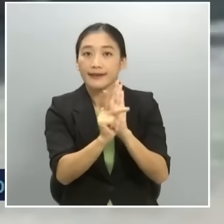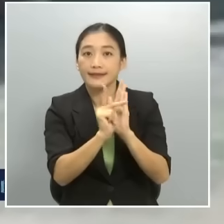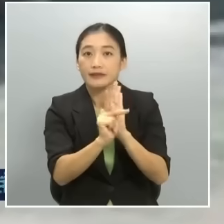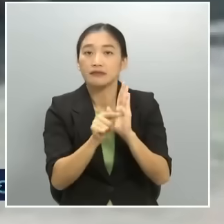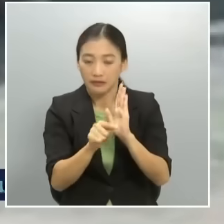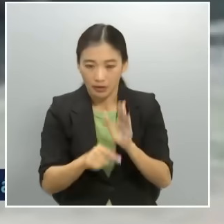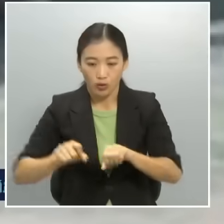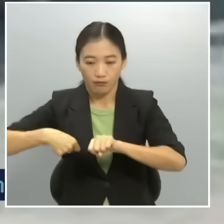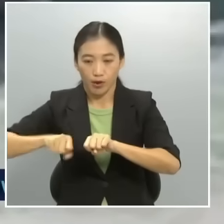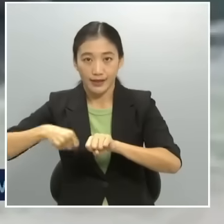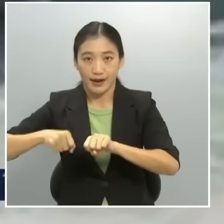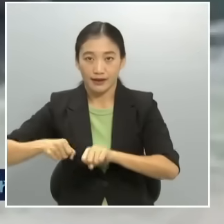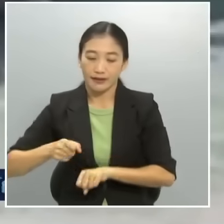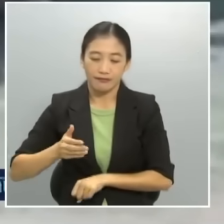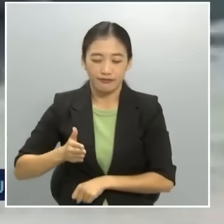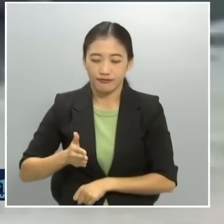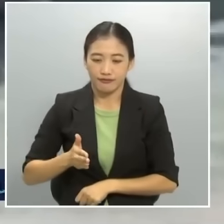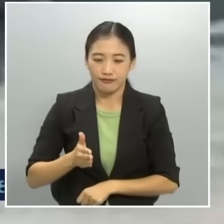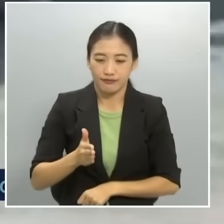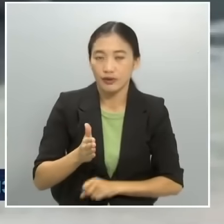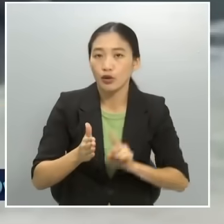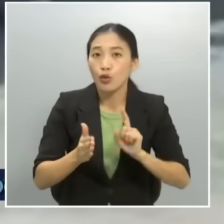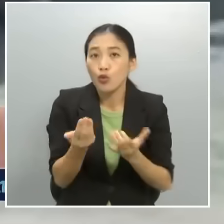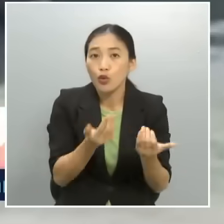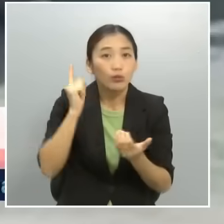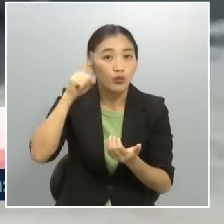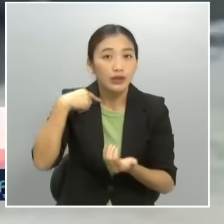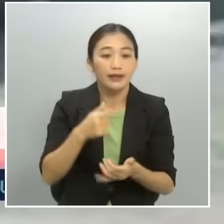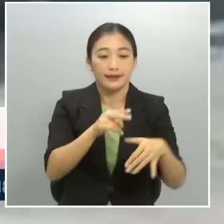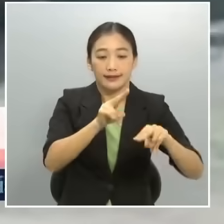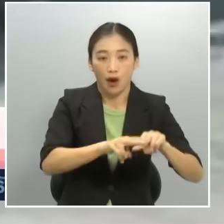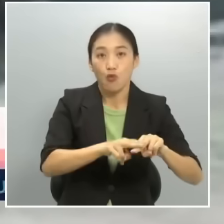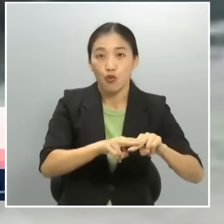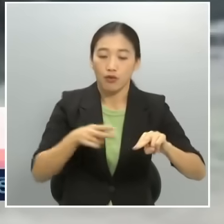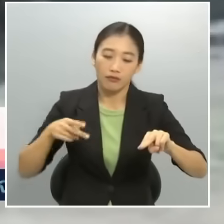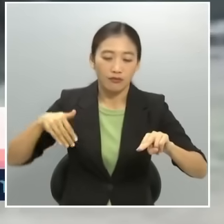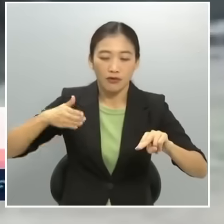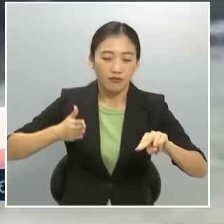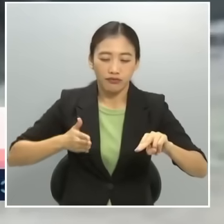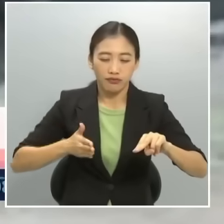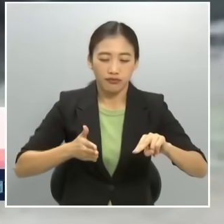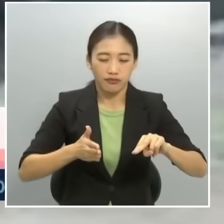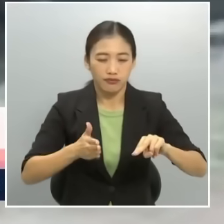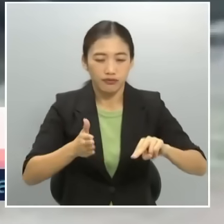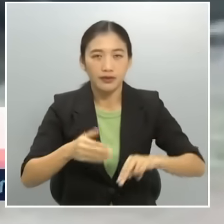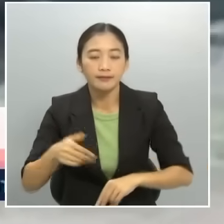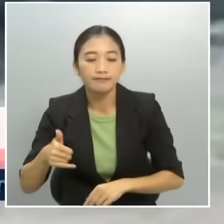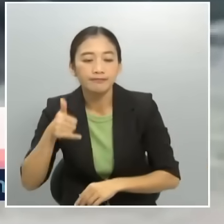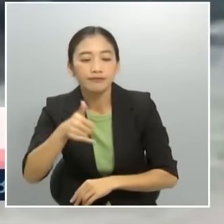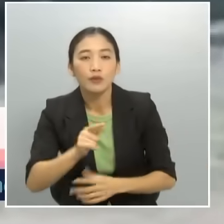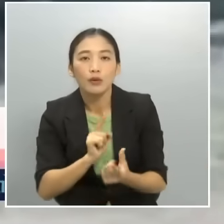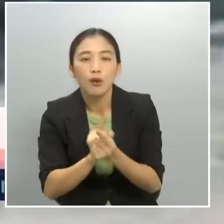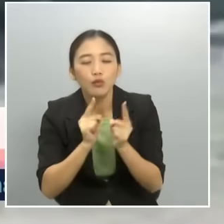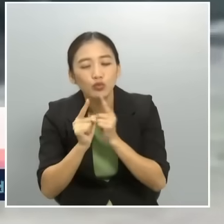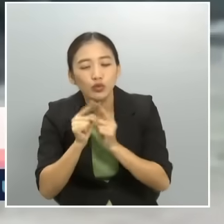ร์ไซค์มาแล้วน้องเนี่ยนั่งอยู่หลังจากนั้นผู้ก่อเหตุก็เข้าไปคุยกับน้องอะค่ะน้องเป็นเด็กหญิงอายุ